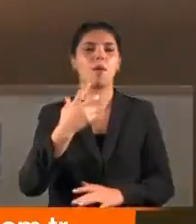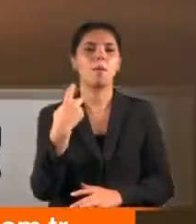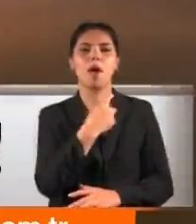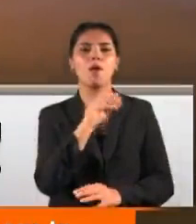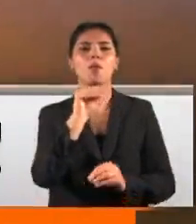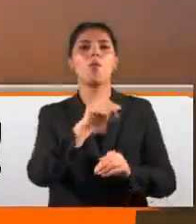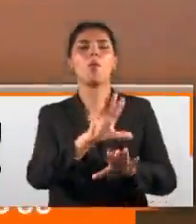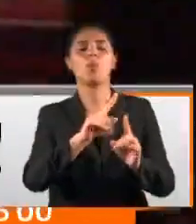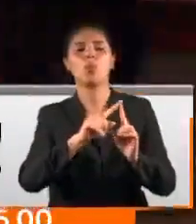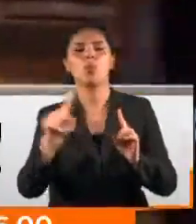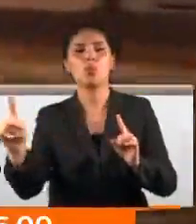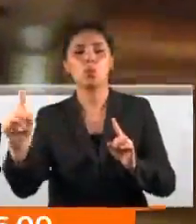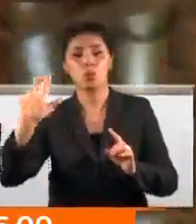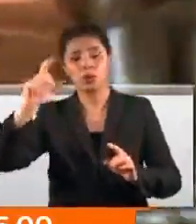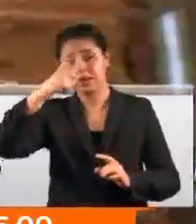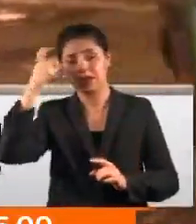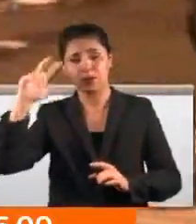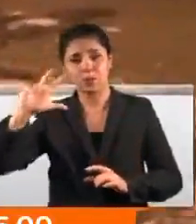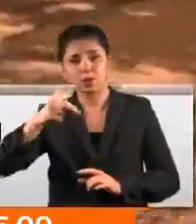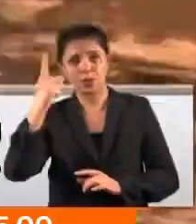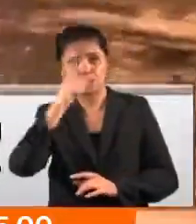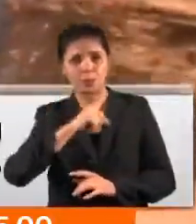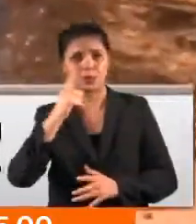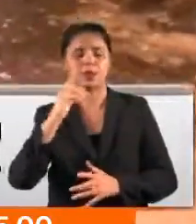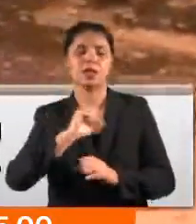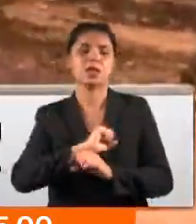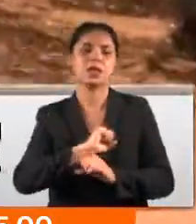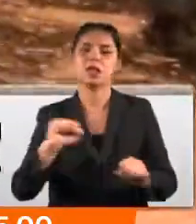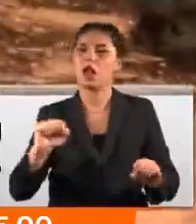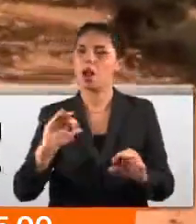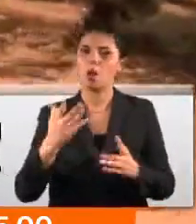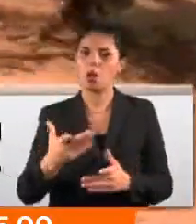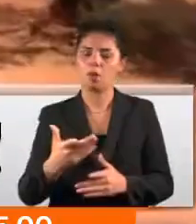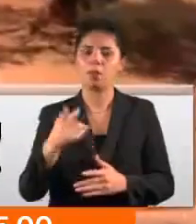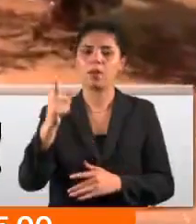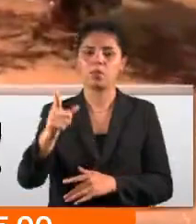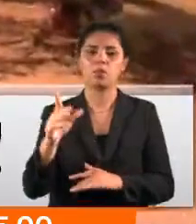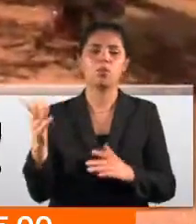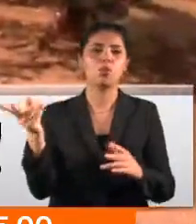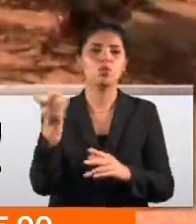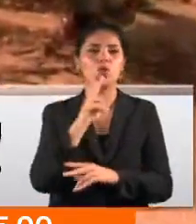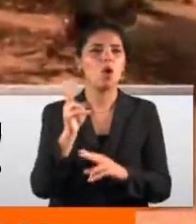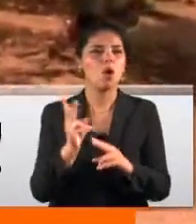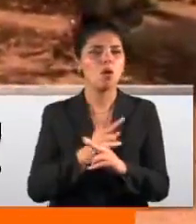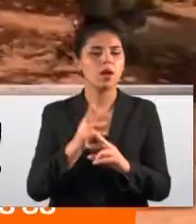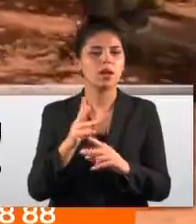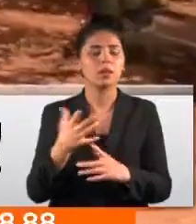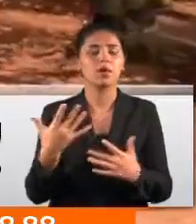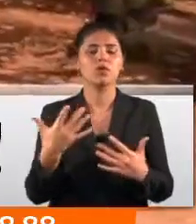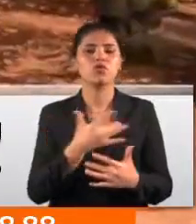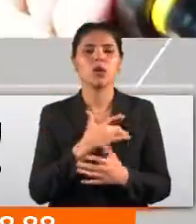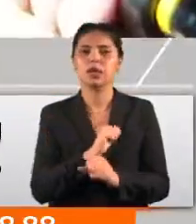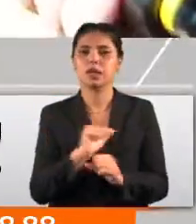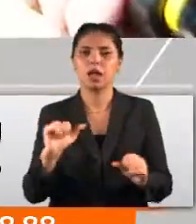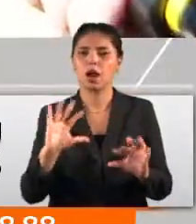gibi ürünlerin uzun süre kalması benzer facialara neden olabiliyor sonuçları da tıpkı Yaşanan bu son örnekteki gibi can yakıcı